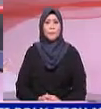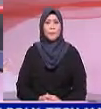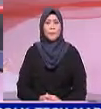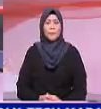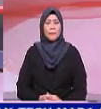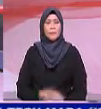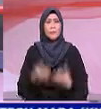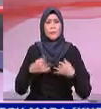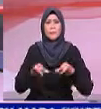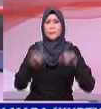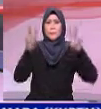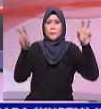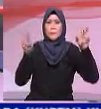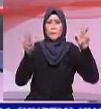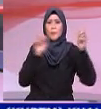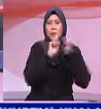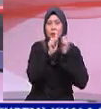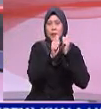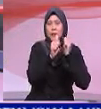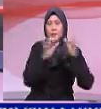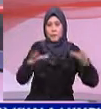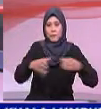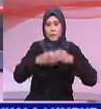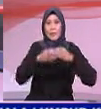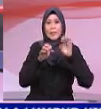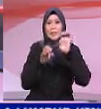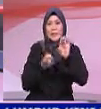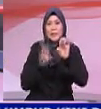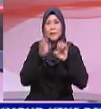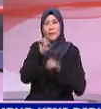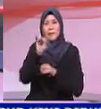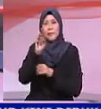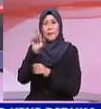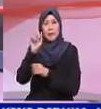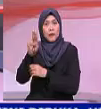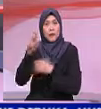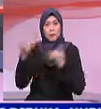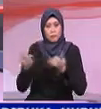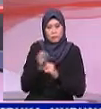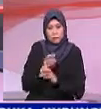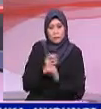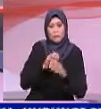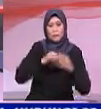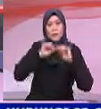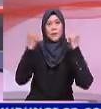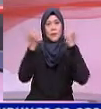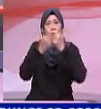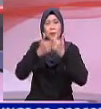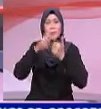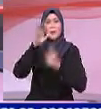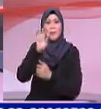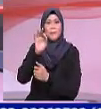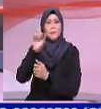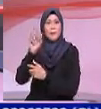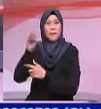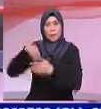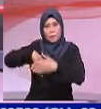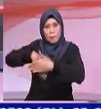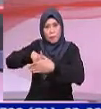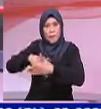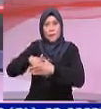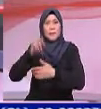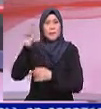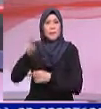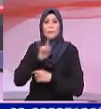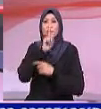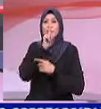Masih lagi mengenai isukan, pembentukan skuad Irimau merupakan inisiatif baru Persatuan Bola Sepak Malaysia FAM dalam memastikan